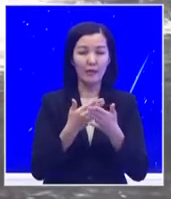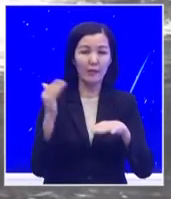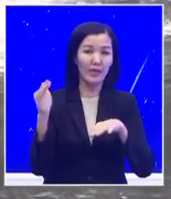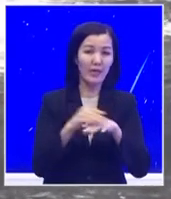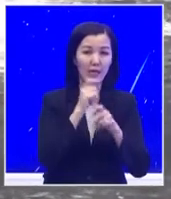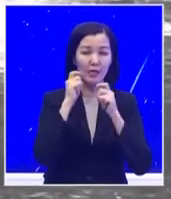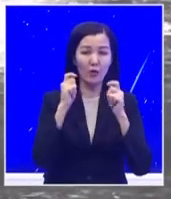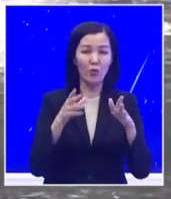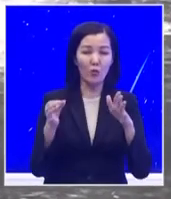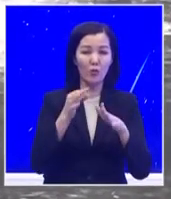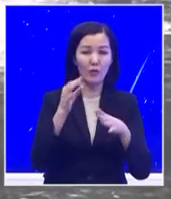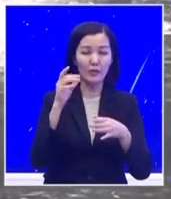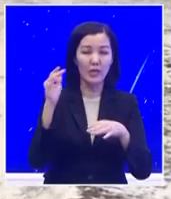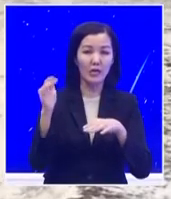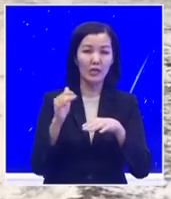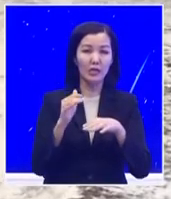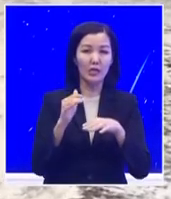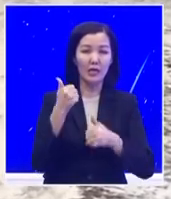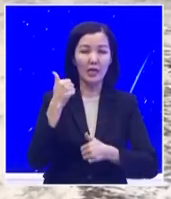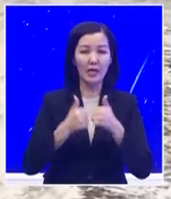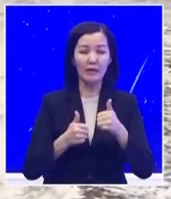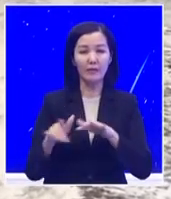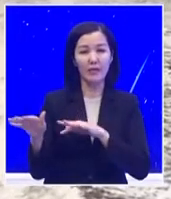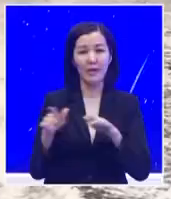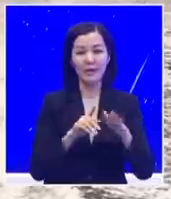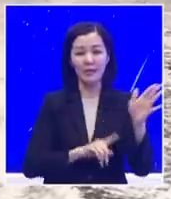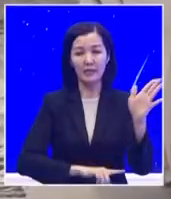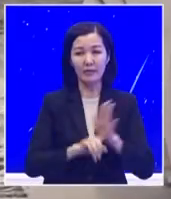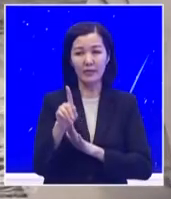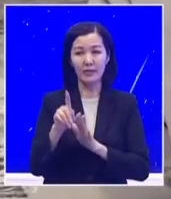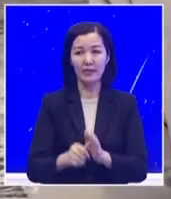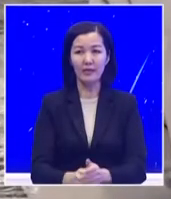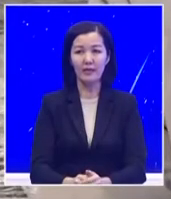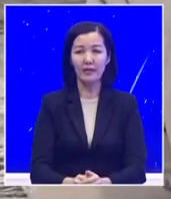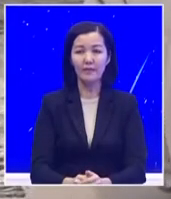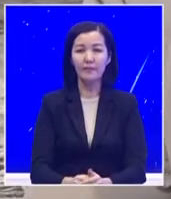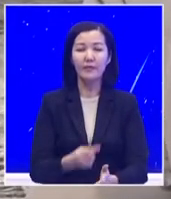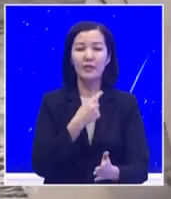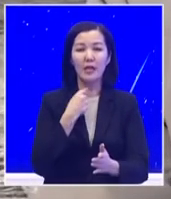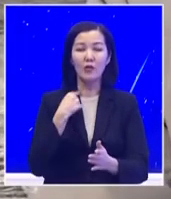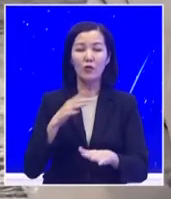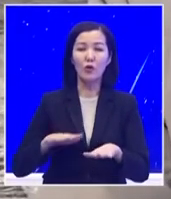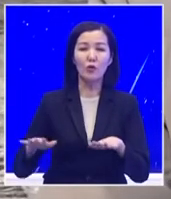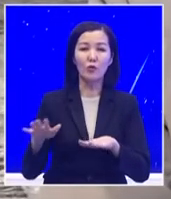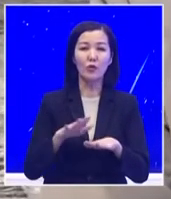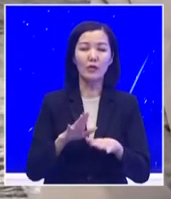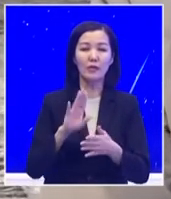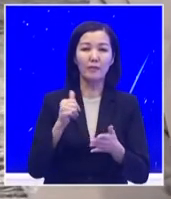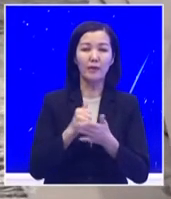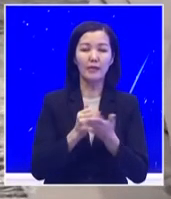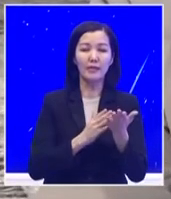облыс имамдарының жақсылық жасап жарысай қатты қайырымдылық шарасынан бастау алған. Талдықорған өңірінің бас имамы